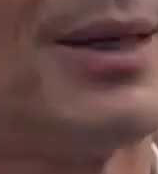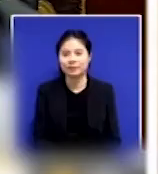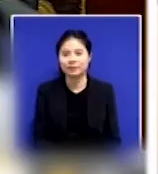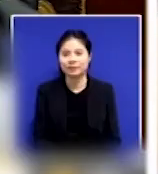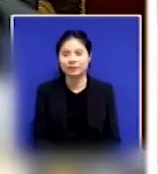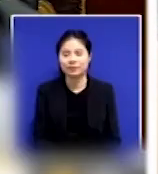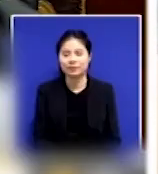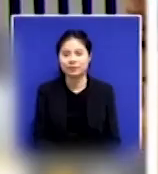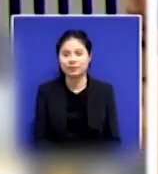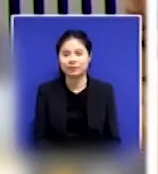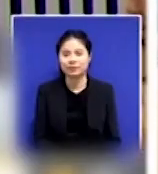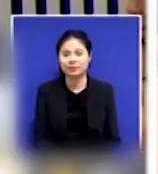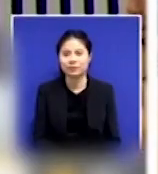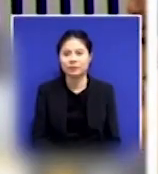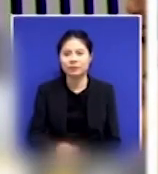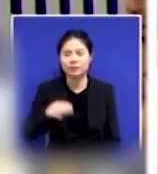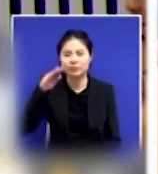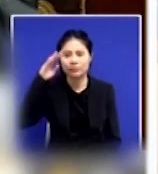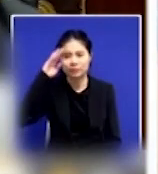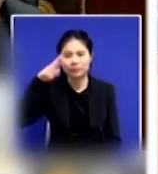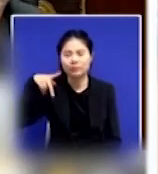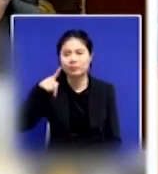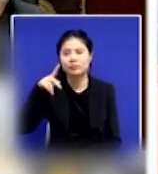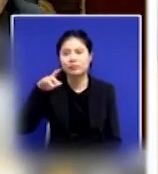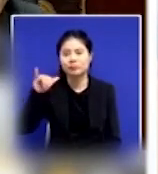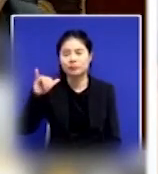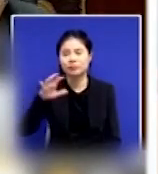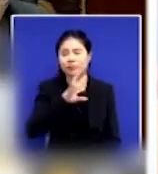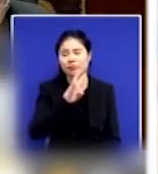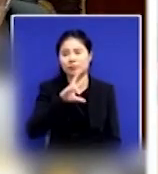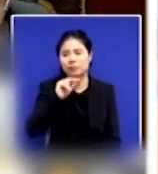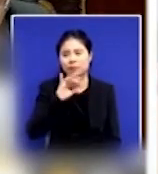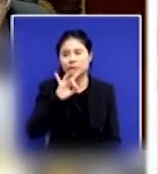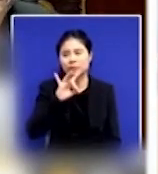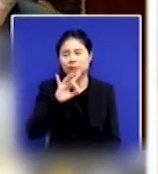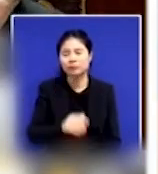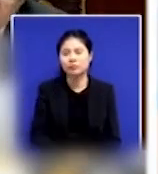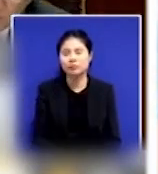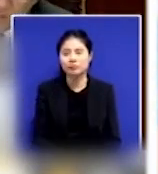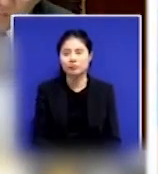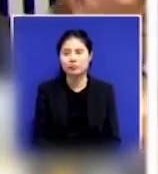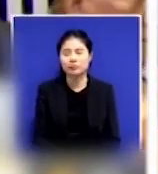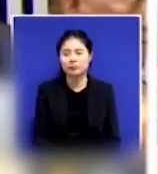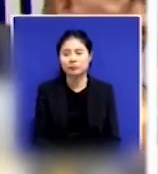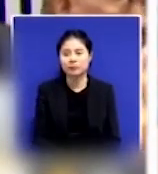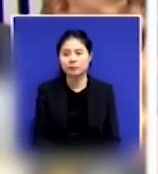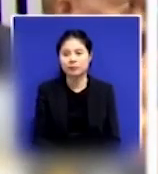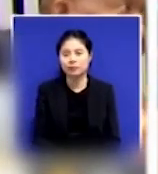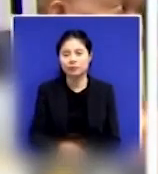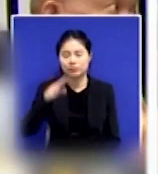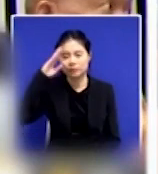เพราะฉะนั้นควรเป็นไปตามหลักการนั่นหมายความว่าสว.ควรจะต้องรับเสียงข้างมากจากประชาชน